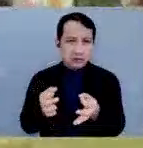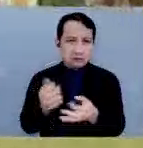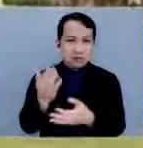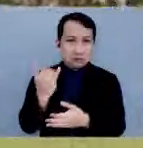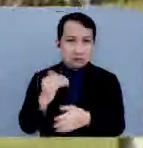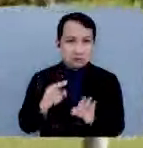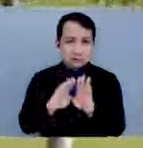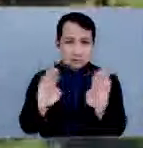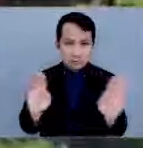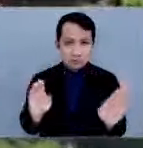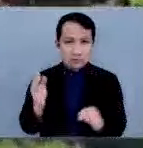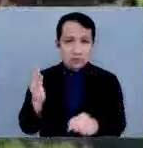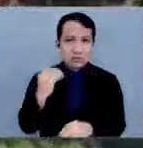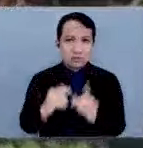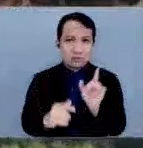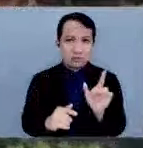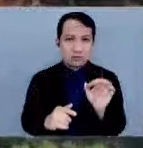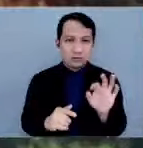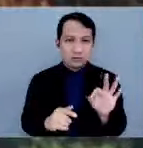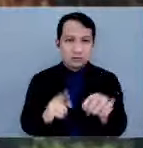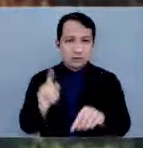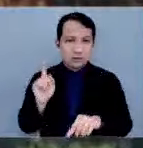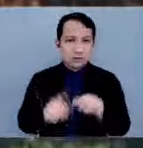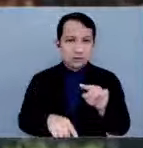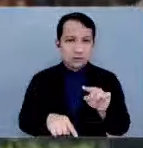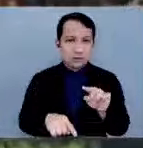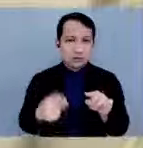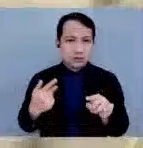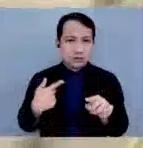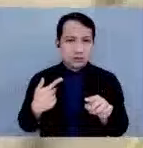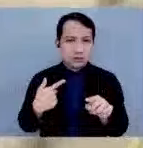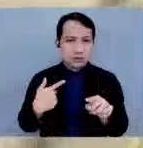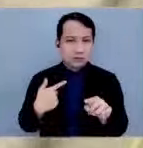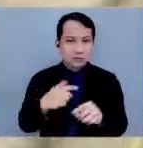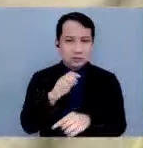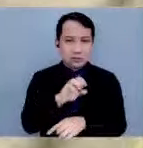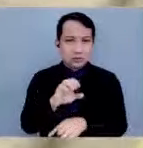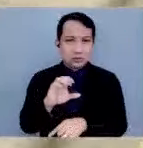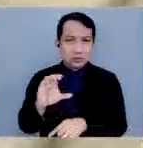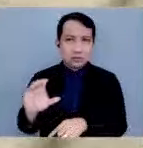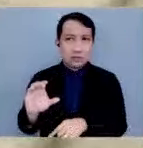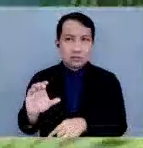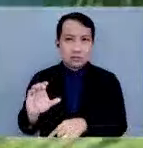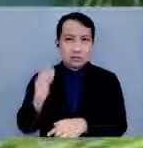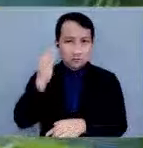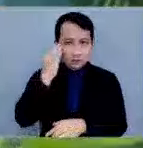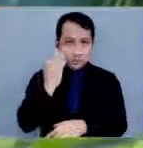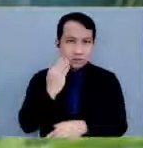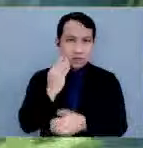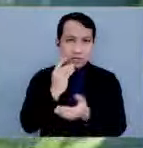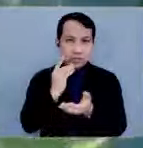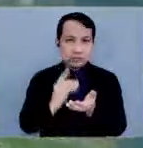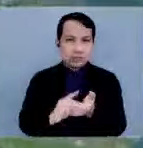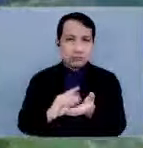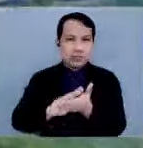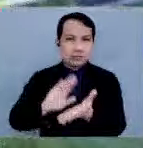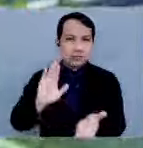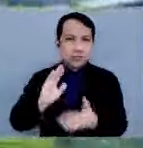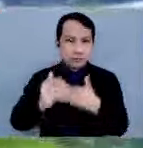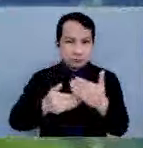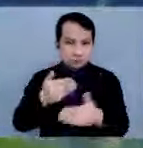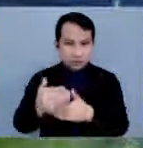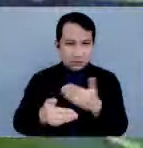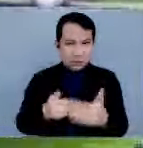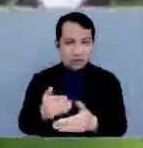resort noong 2019, hindi na raw sila nakakuha ng ECC dahil sa mga kulang na dokumento at mahal na proseso para rito.